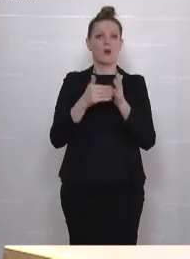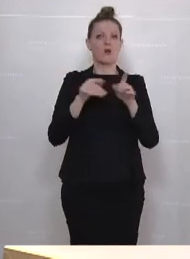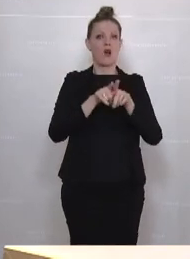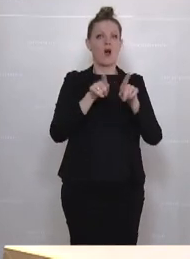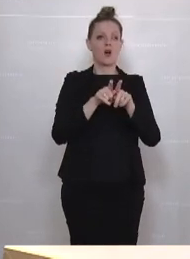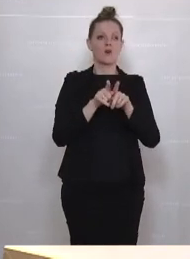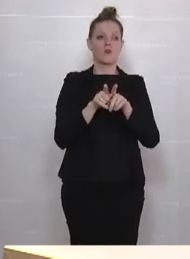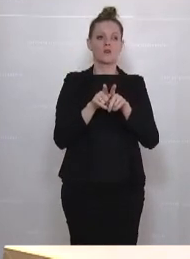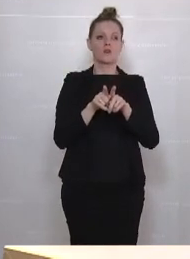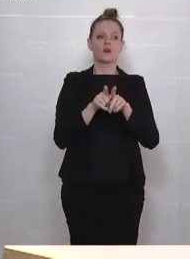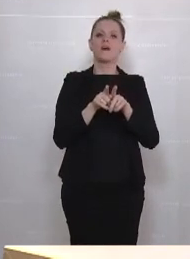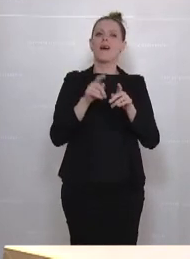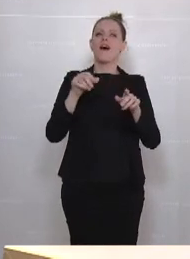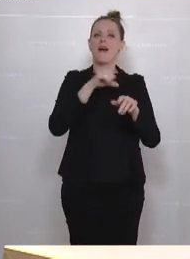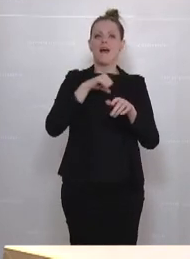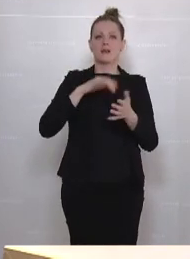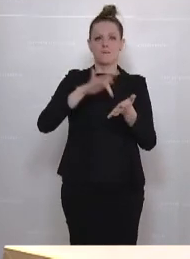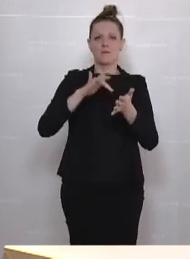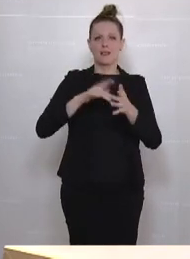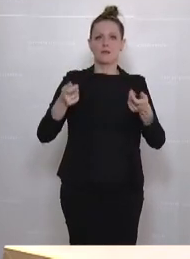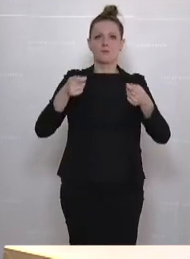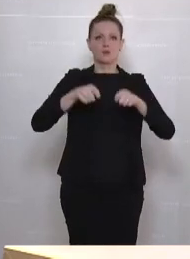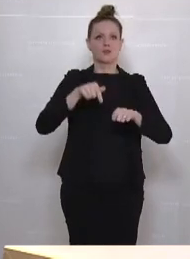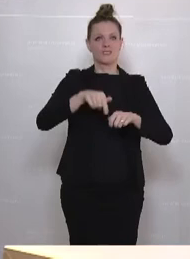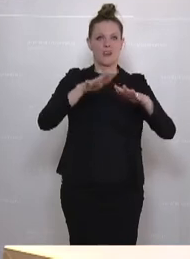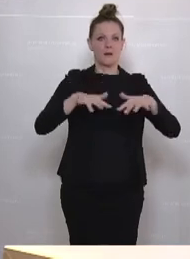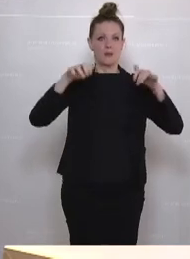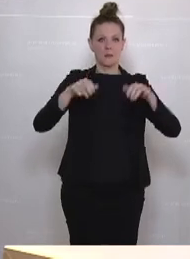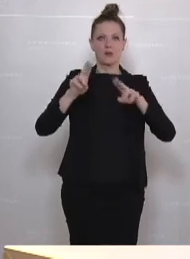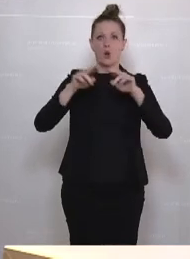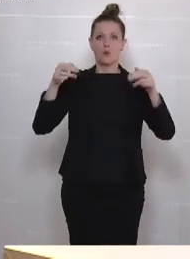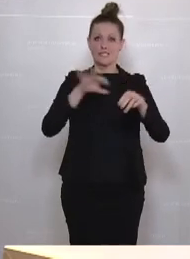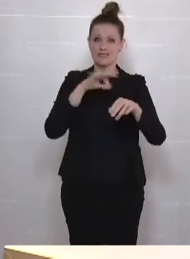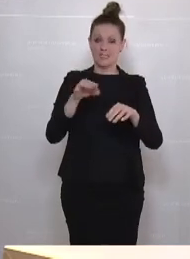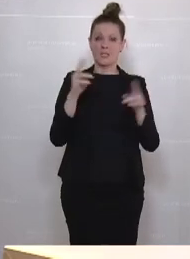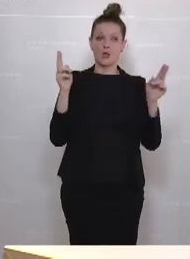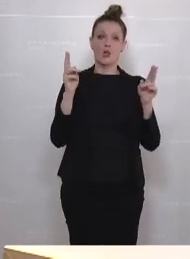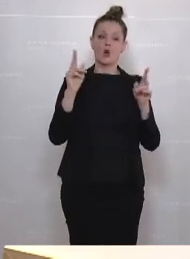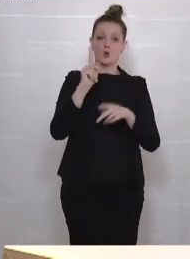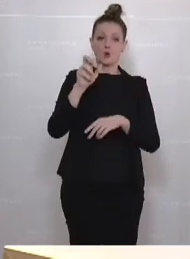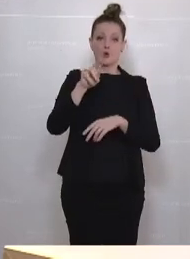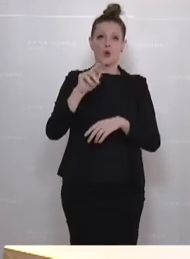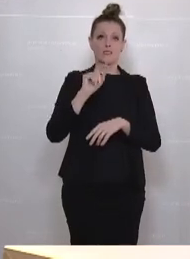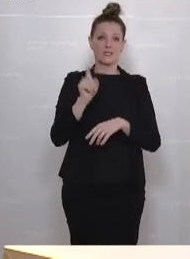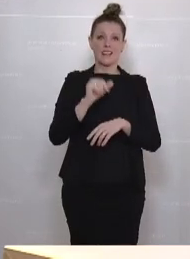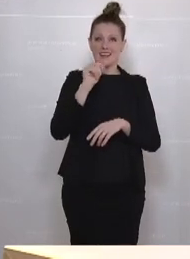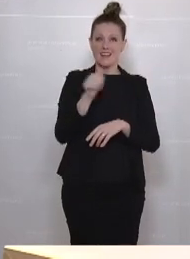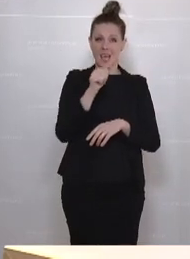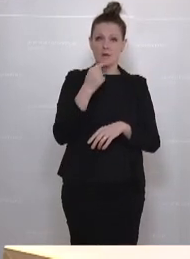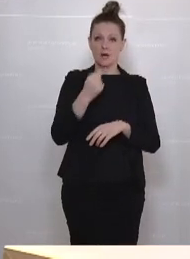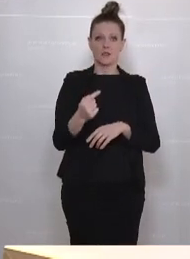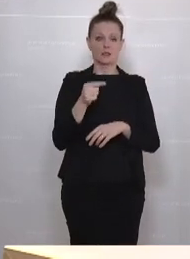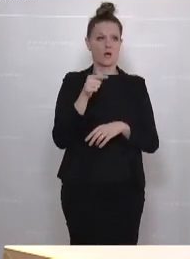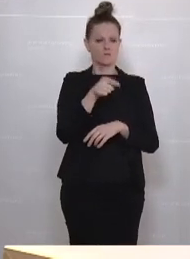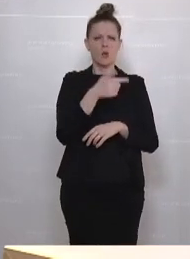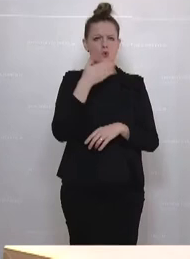Ratifizierung des Eigenmittelbeschlusses im österreichischen Parlament. Bundeskanzler Kurz hat nicht nur einmal gesagt, dass er dem Wiederaufbaufonds nicht